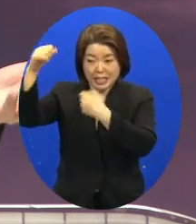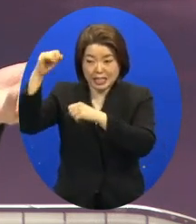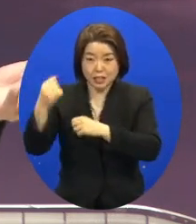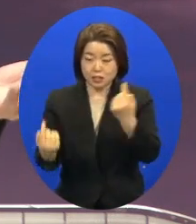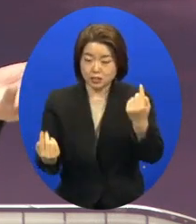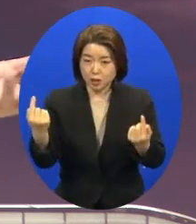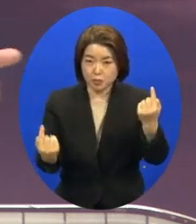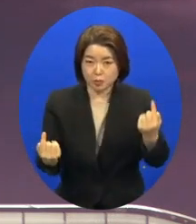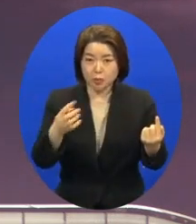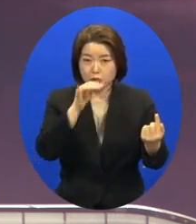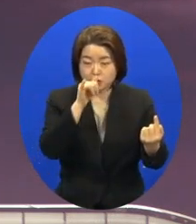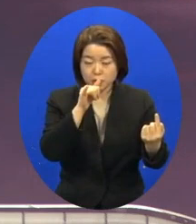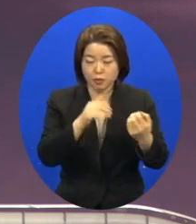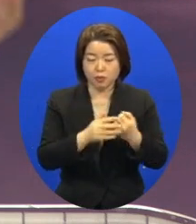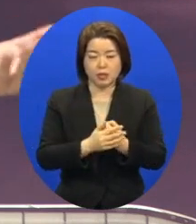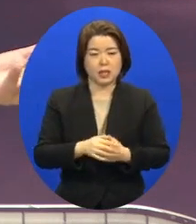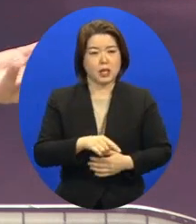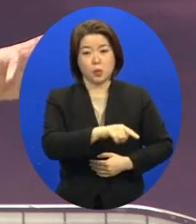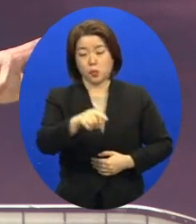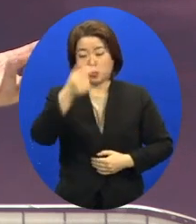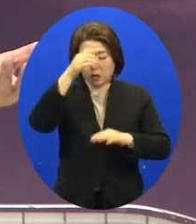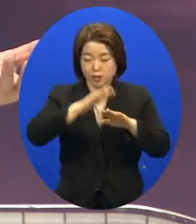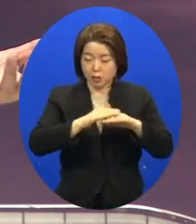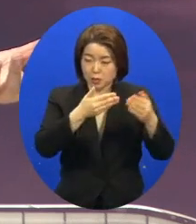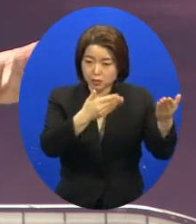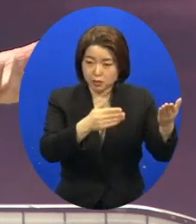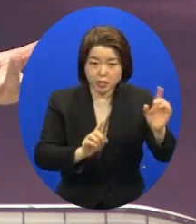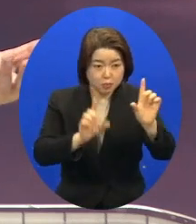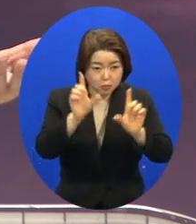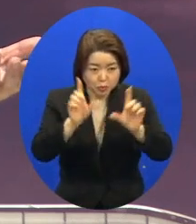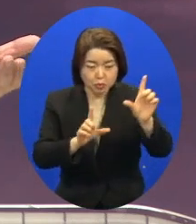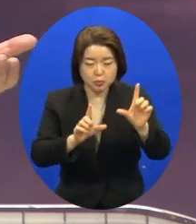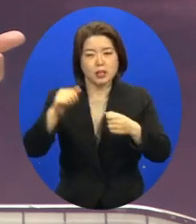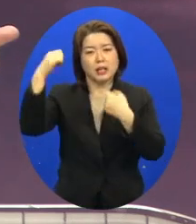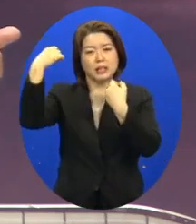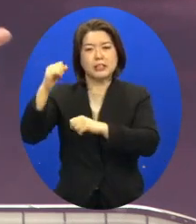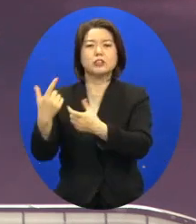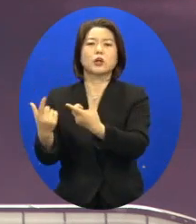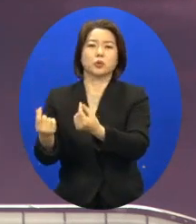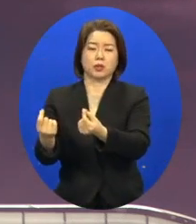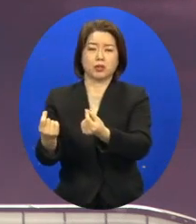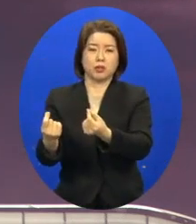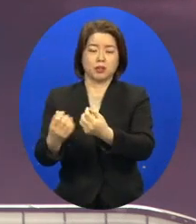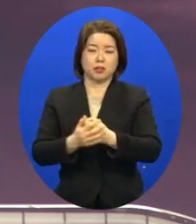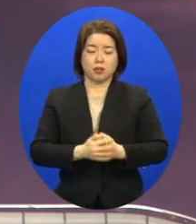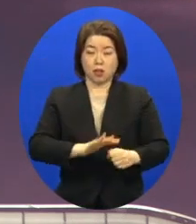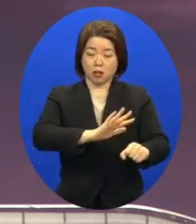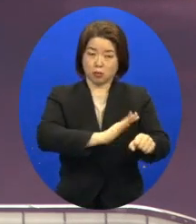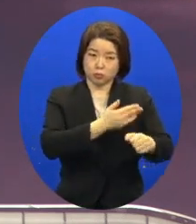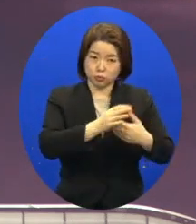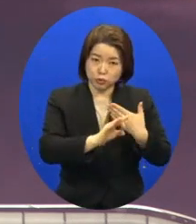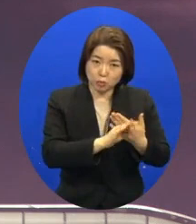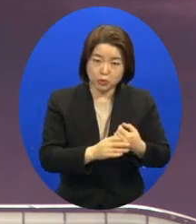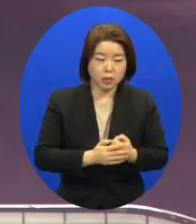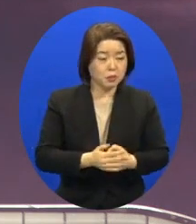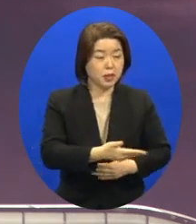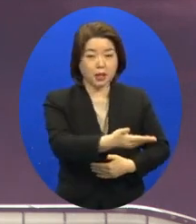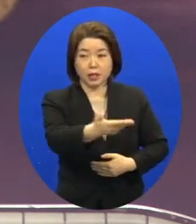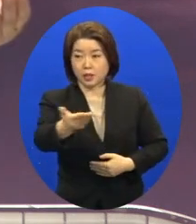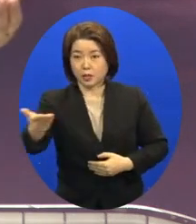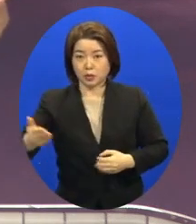드리잖아요. 그런데 이것이 꼭 연극과 같다는 겁니다. 근데 잘못하면